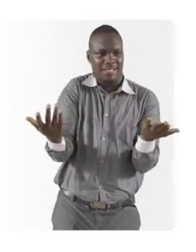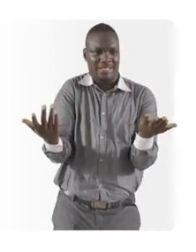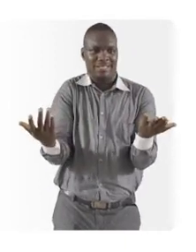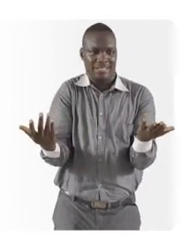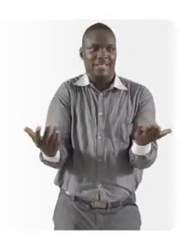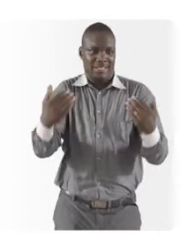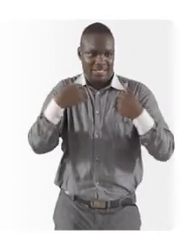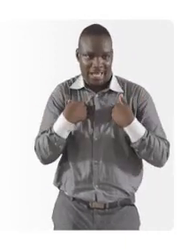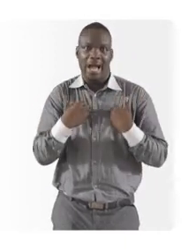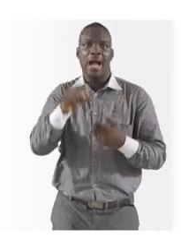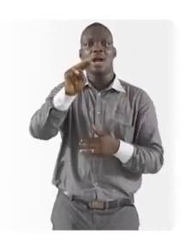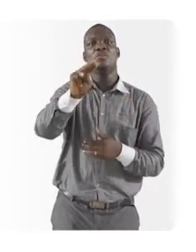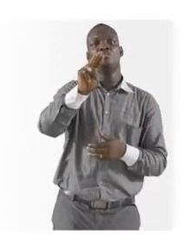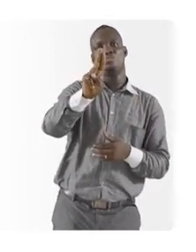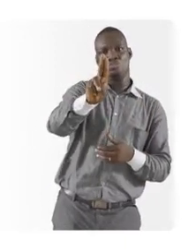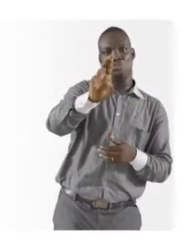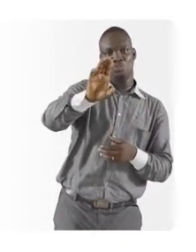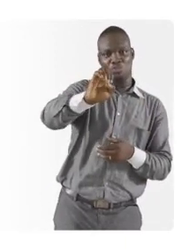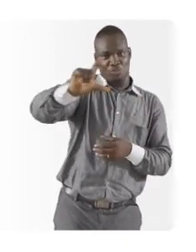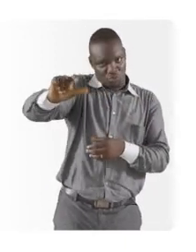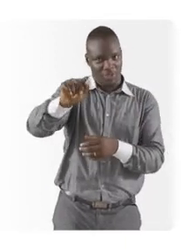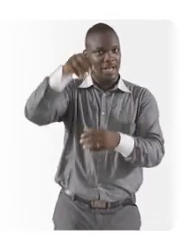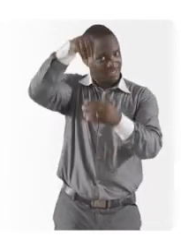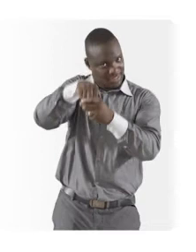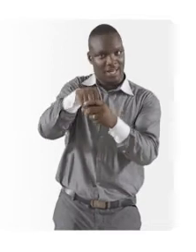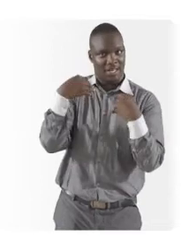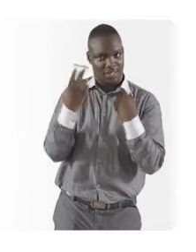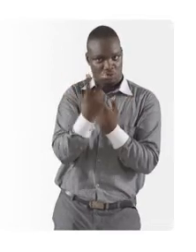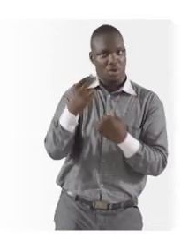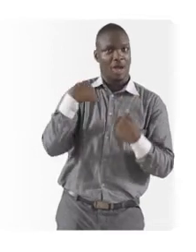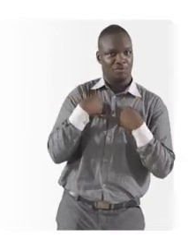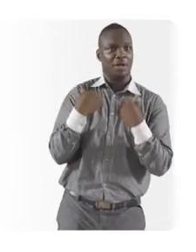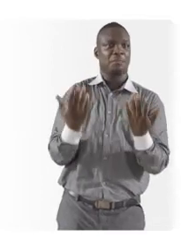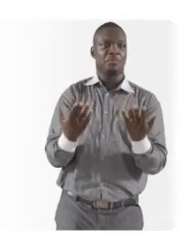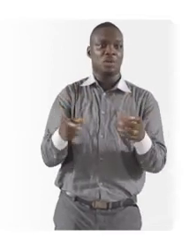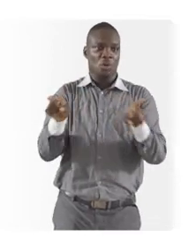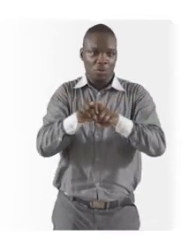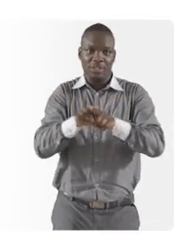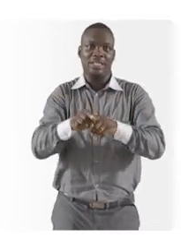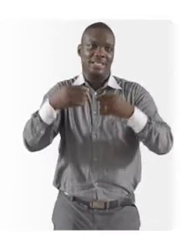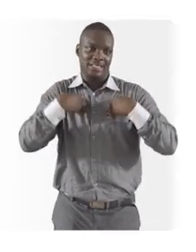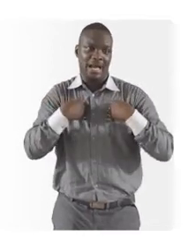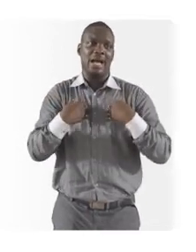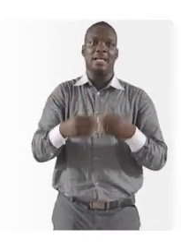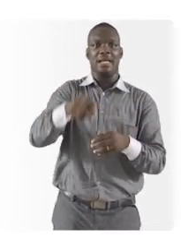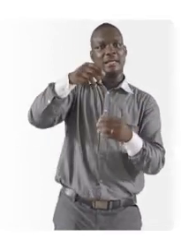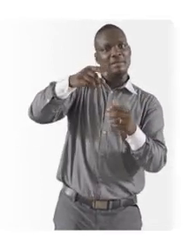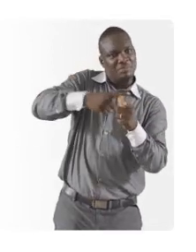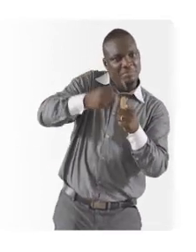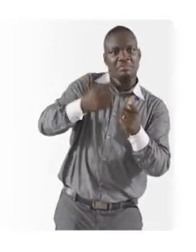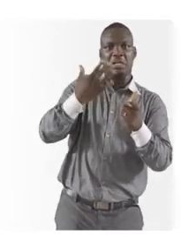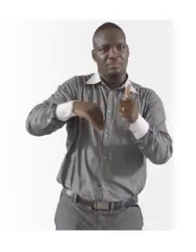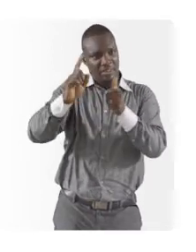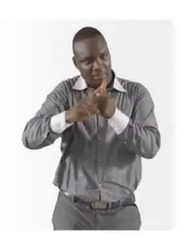le nucelle. Vous avez le nucelle à l'intérieur, les téguments, qui sont les primidines et les secondines. Nous avons